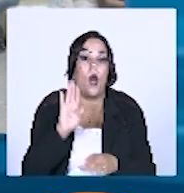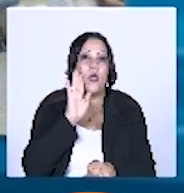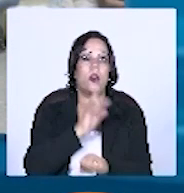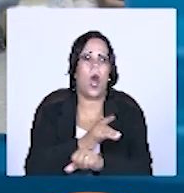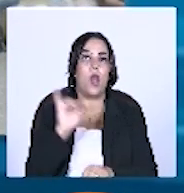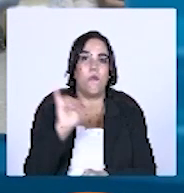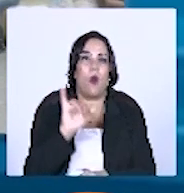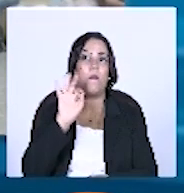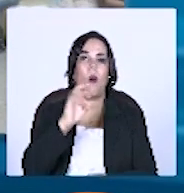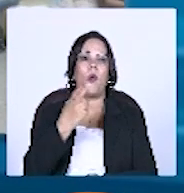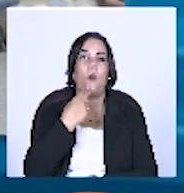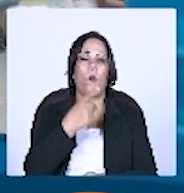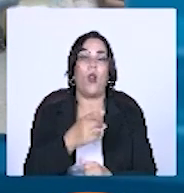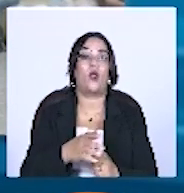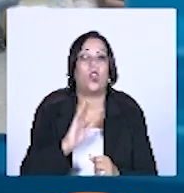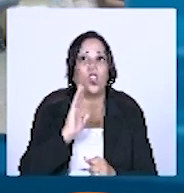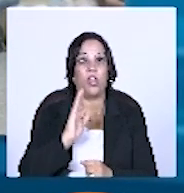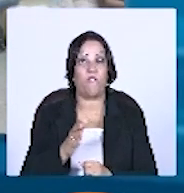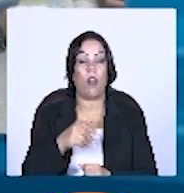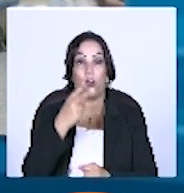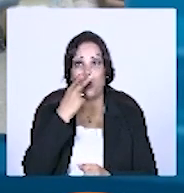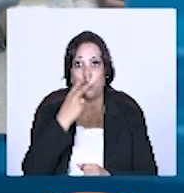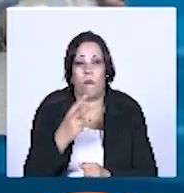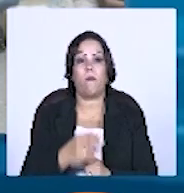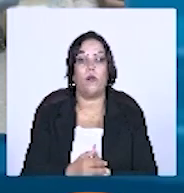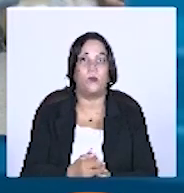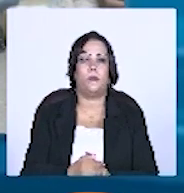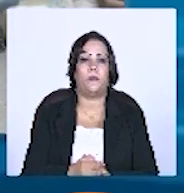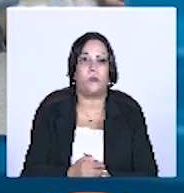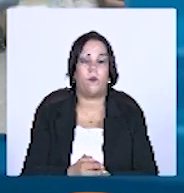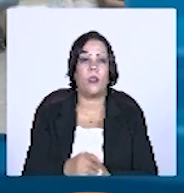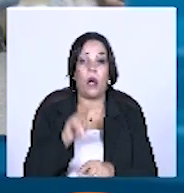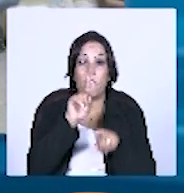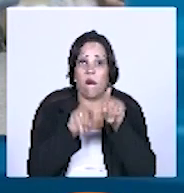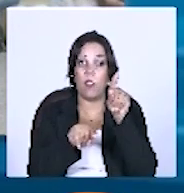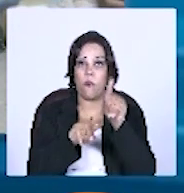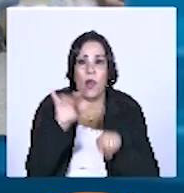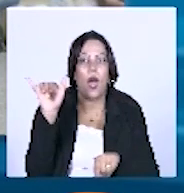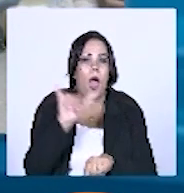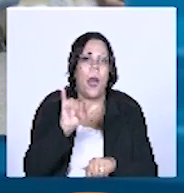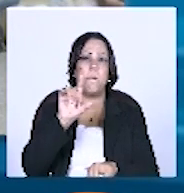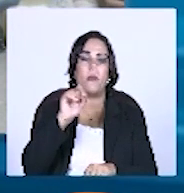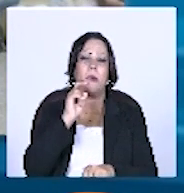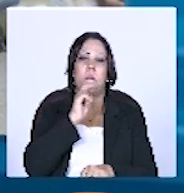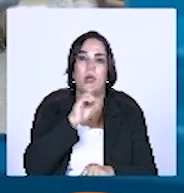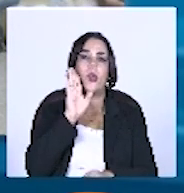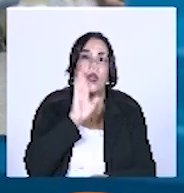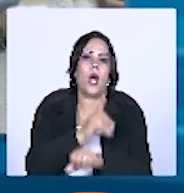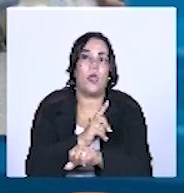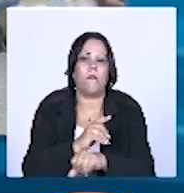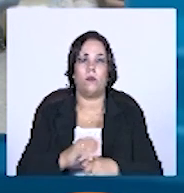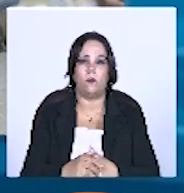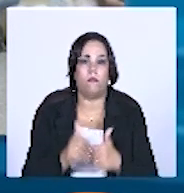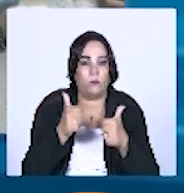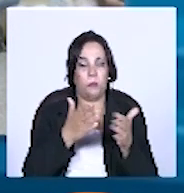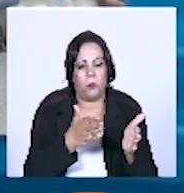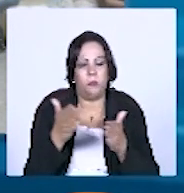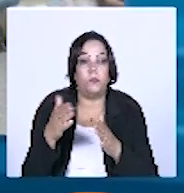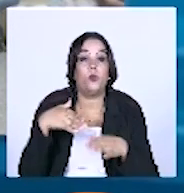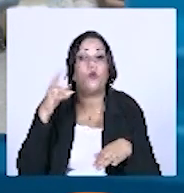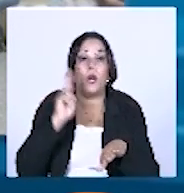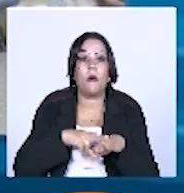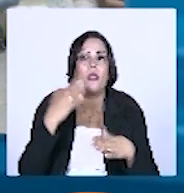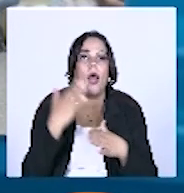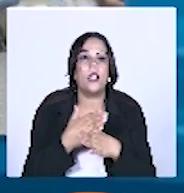بالنسبه للولد قد يراه البعض اهم من التعليم الفتاه في